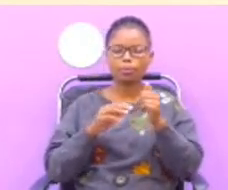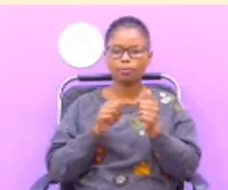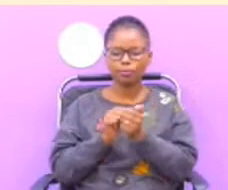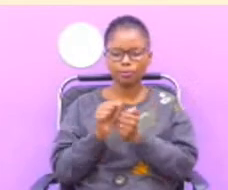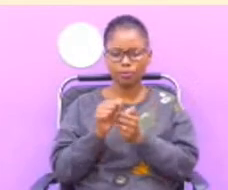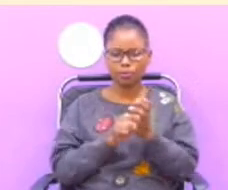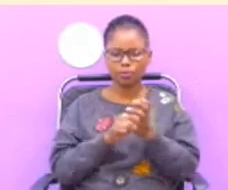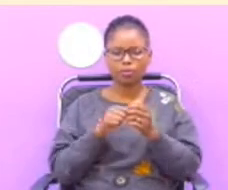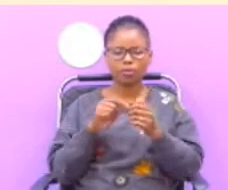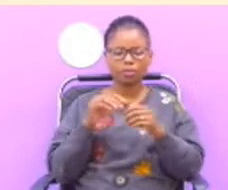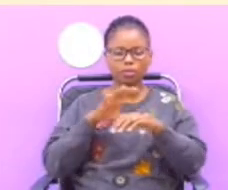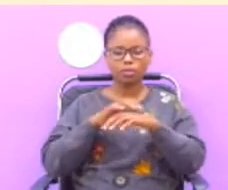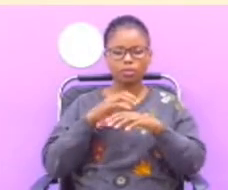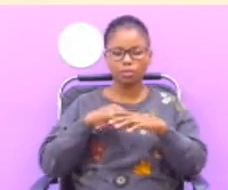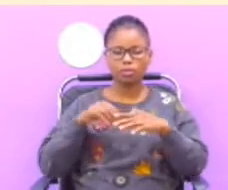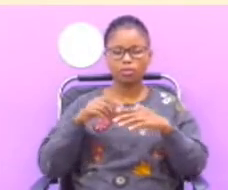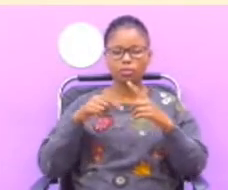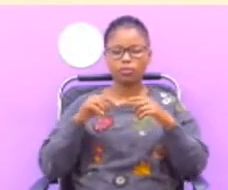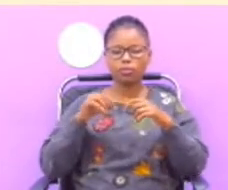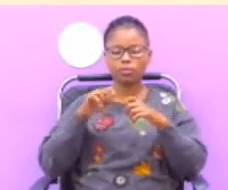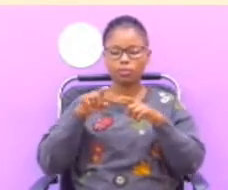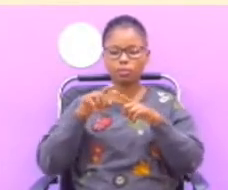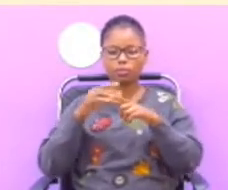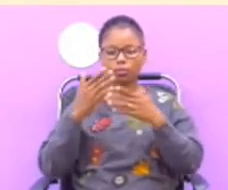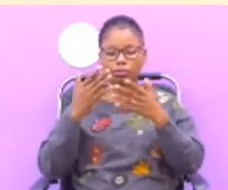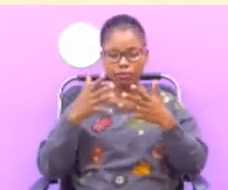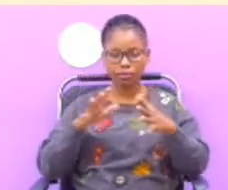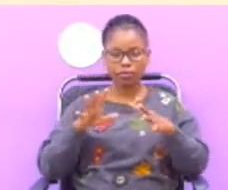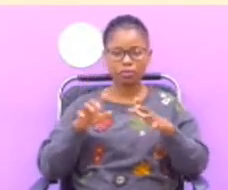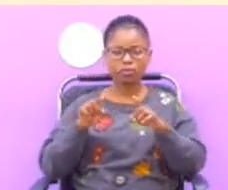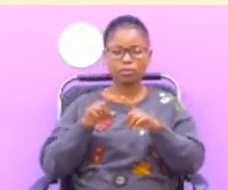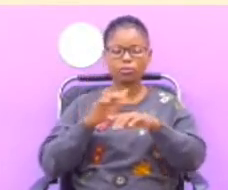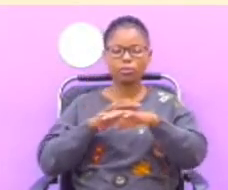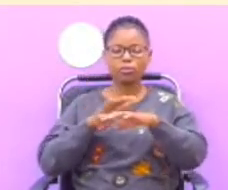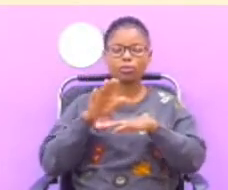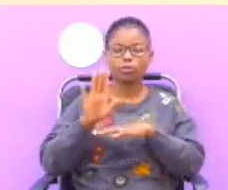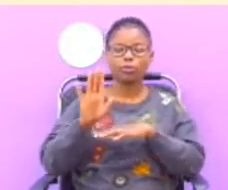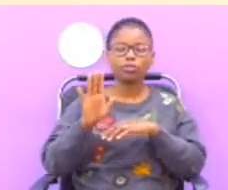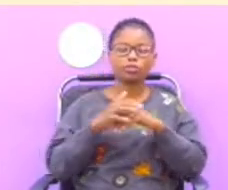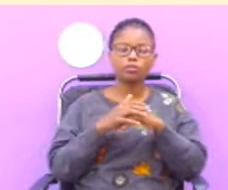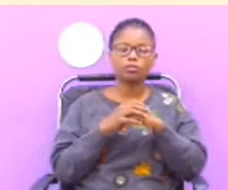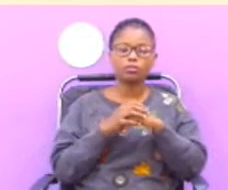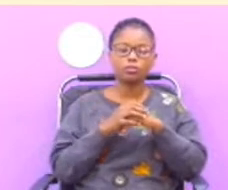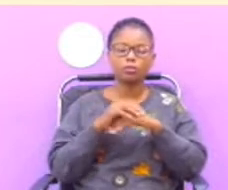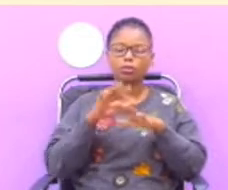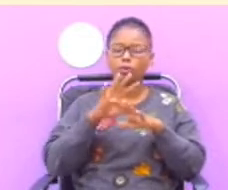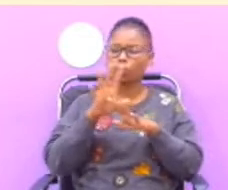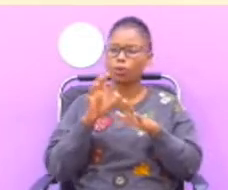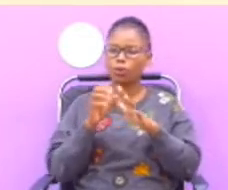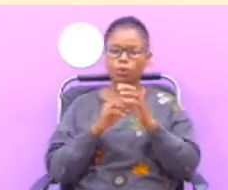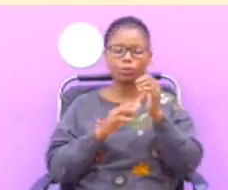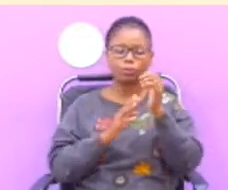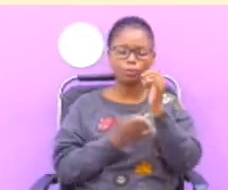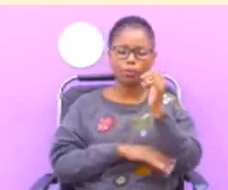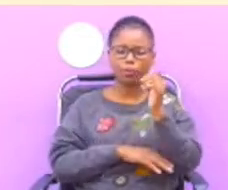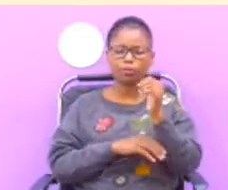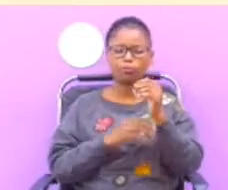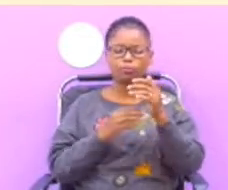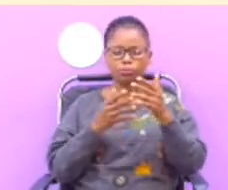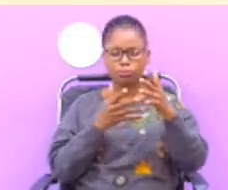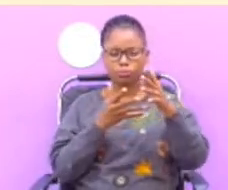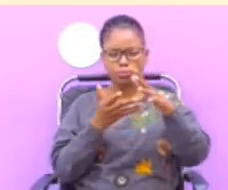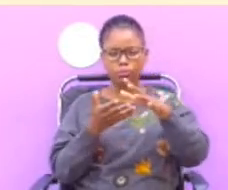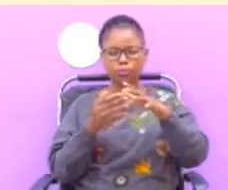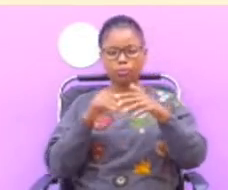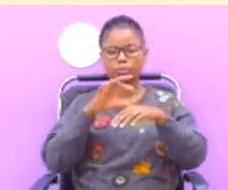tũrĩ wega-inĩ waku. Bũthi ũgĩthira thĩ, leke ũthire tũrĩ wega-inĩ waku. Ũru wothe ũkĩerekerio thĩ, leke werekerio